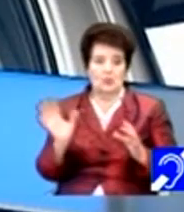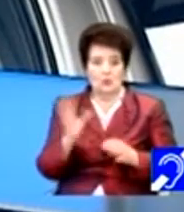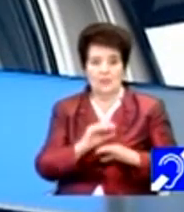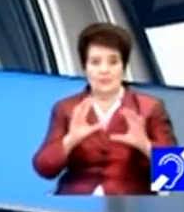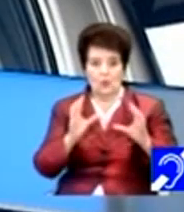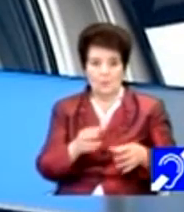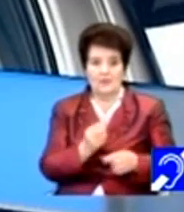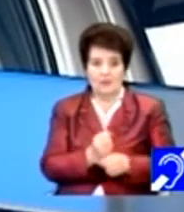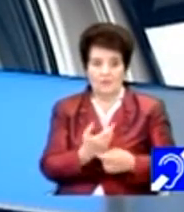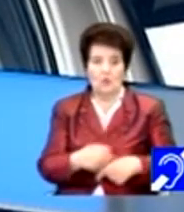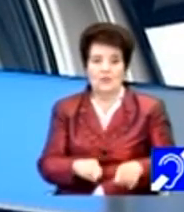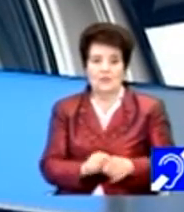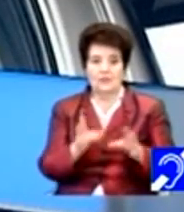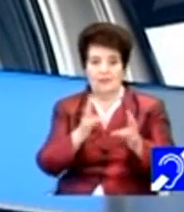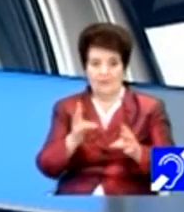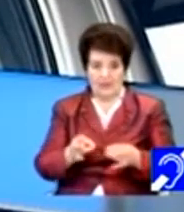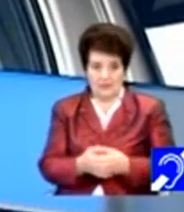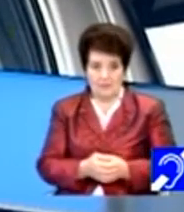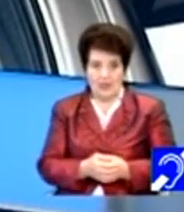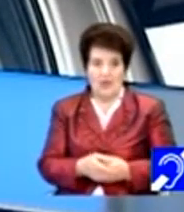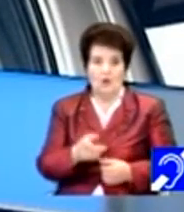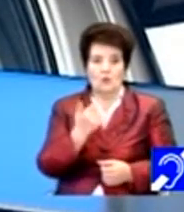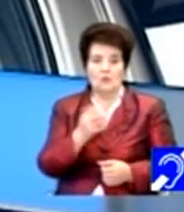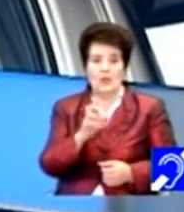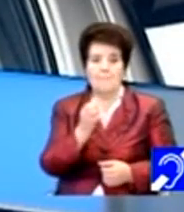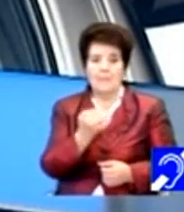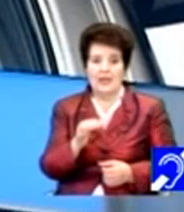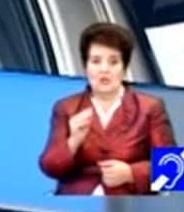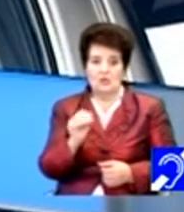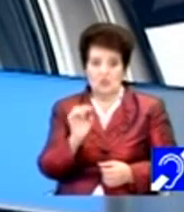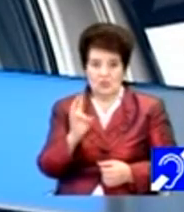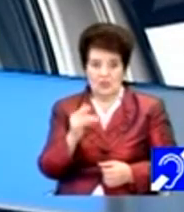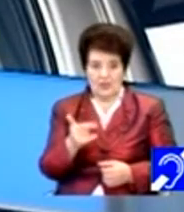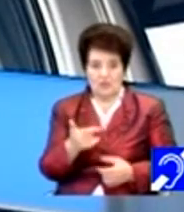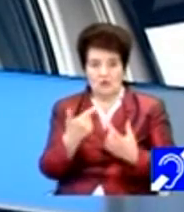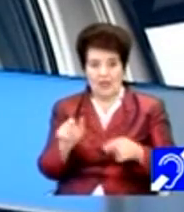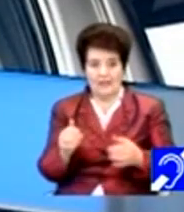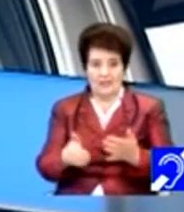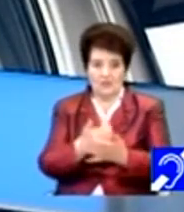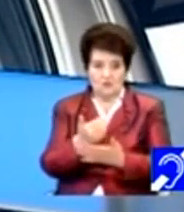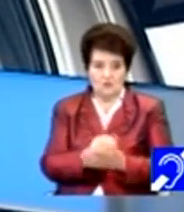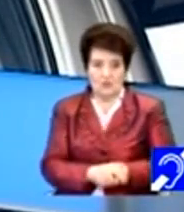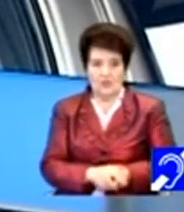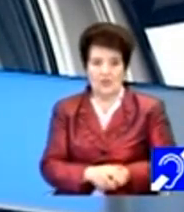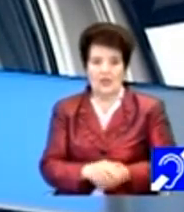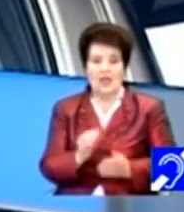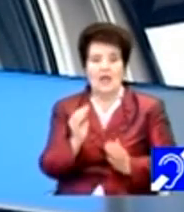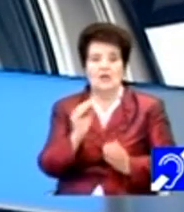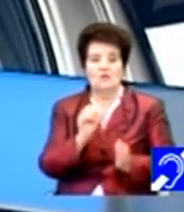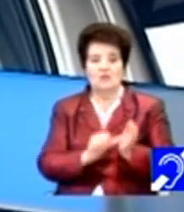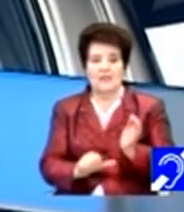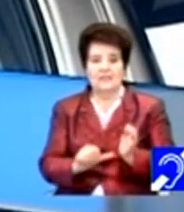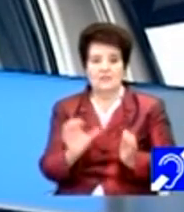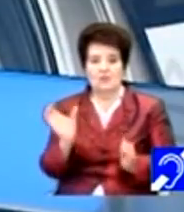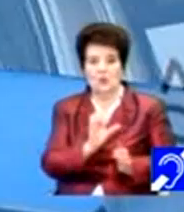lumea și a făcut atât de multe victime. Cum răspunde Beijingul, dar și alte știri de pe Mapamond, în rubrica 60 de secunde din